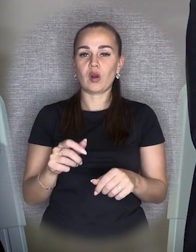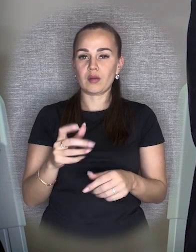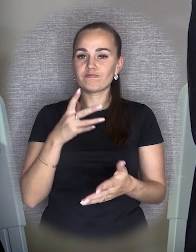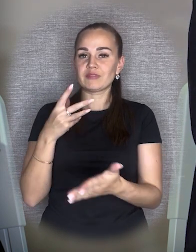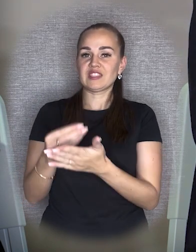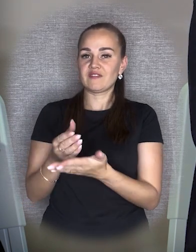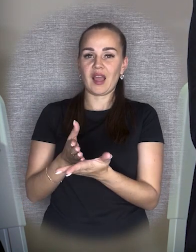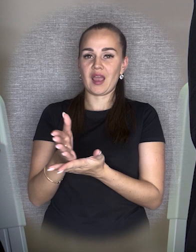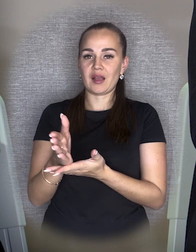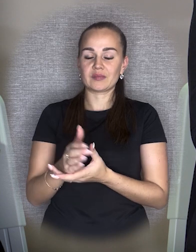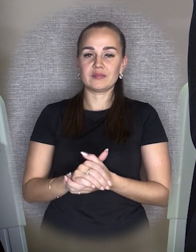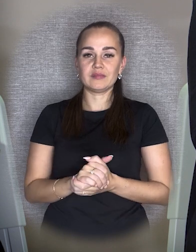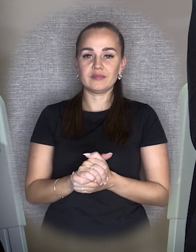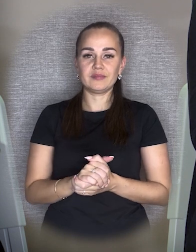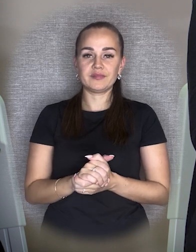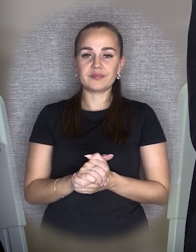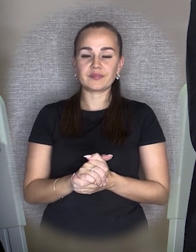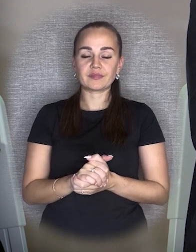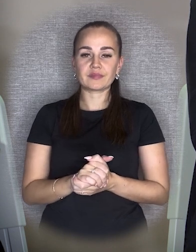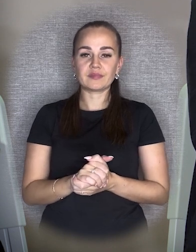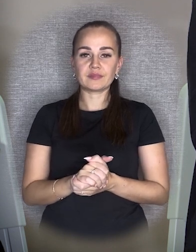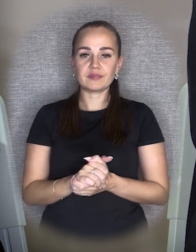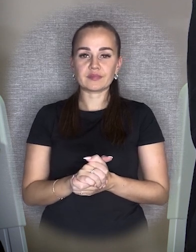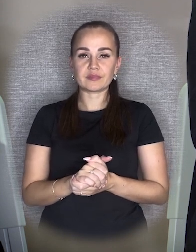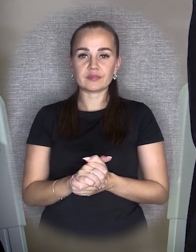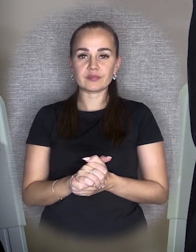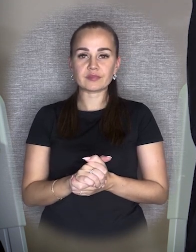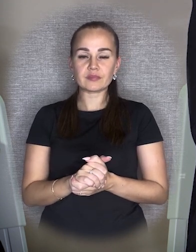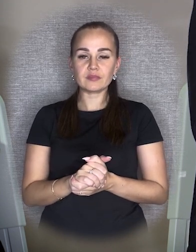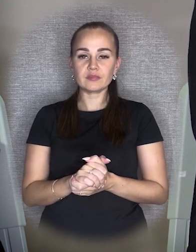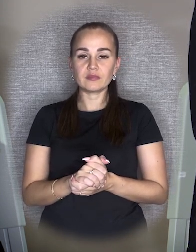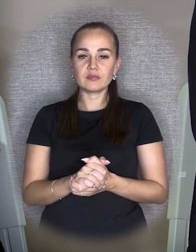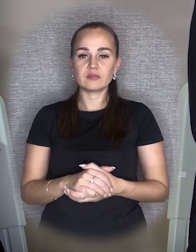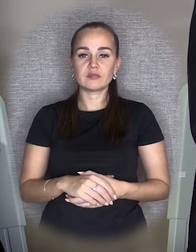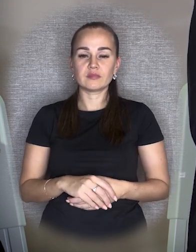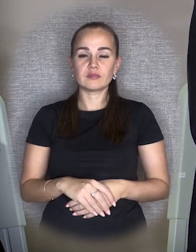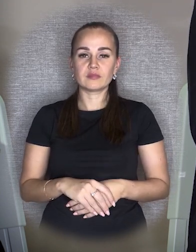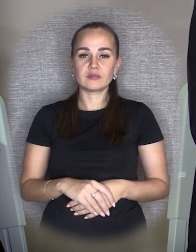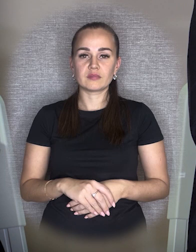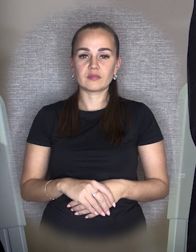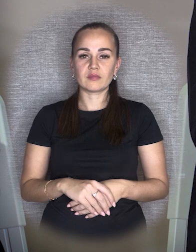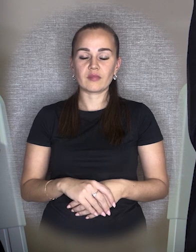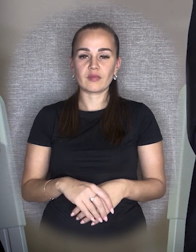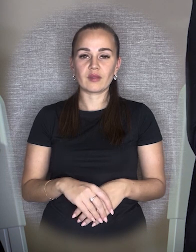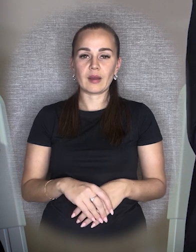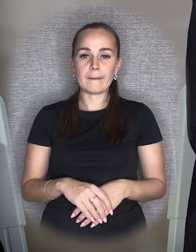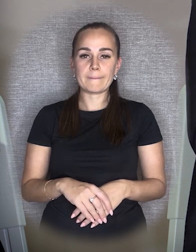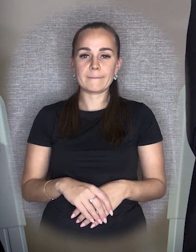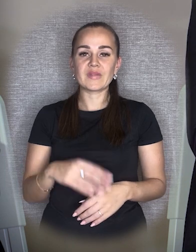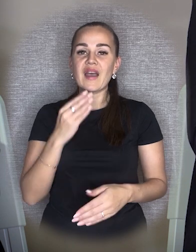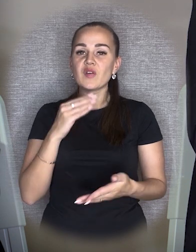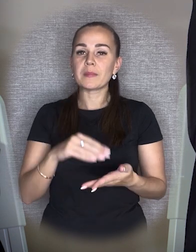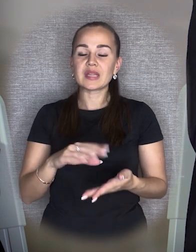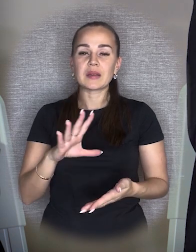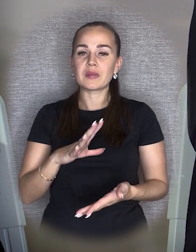о развитии скульптуры в 20 веке невозможно, как бы ни была прекрасна своими инновациями школа московская.